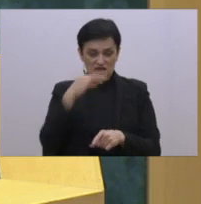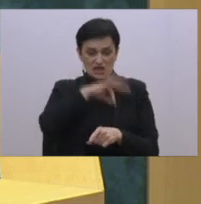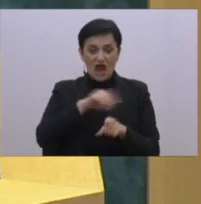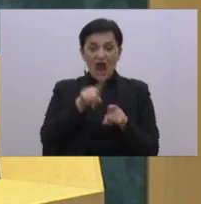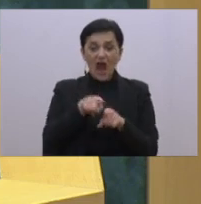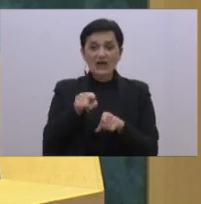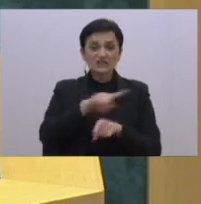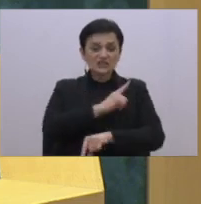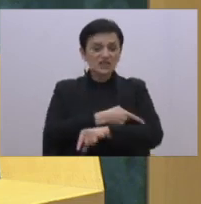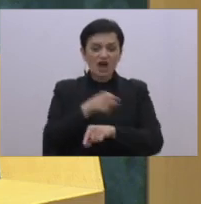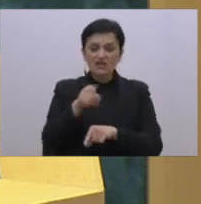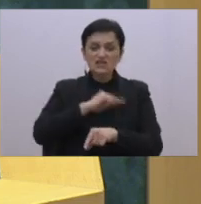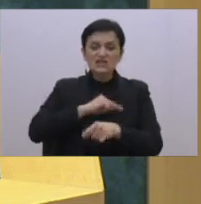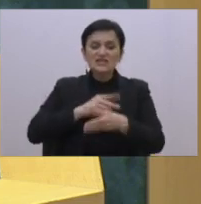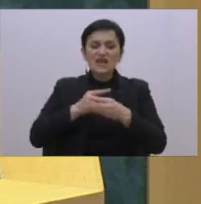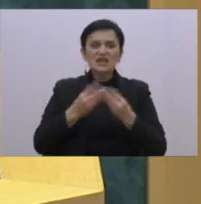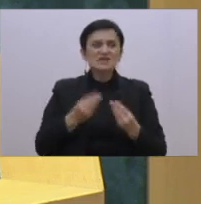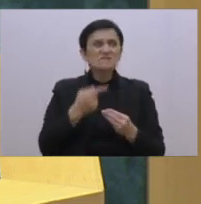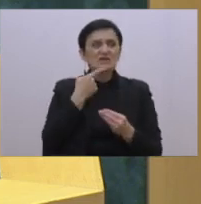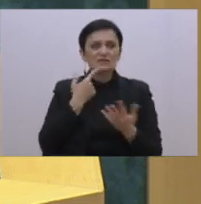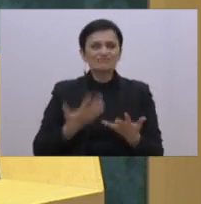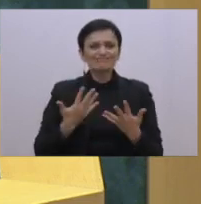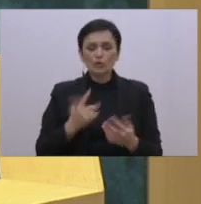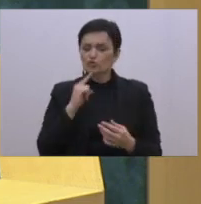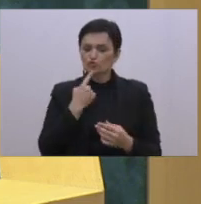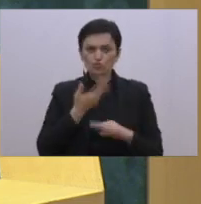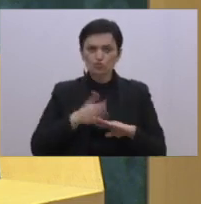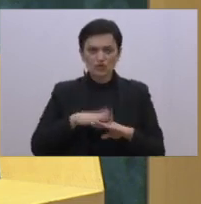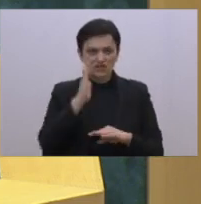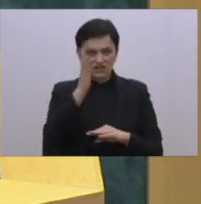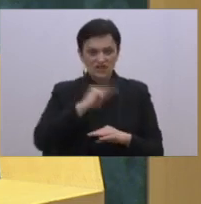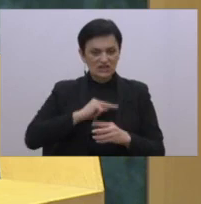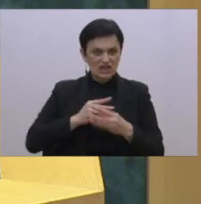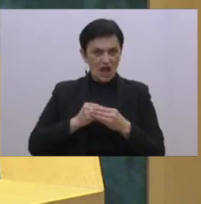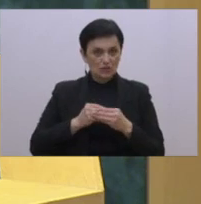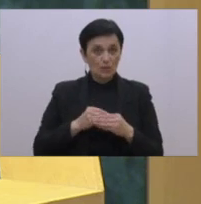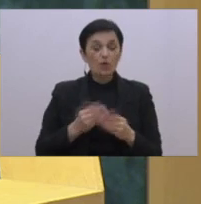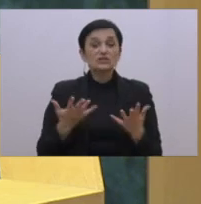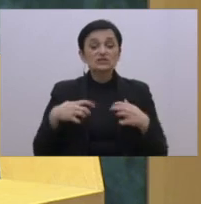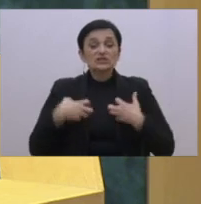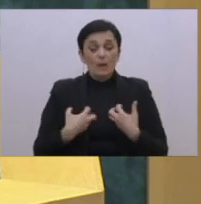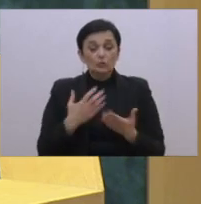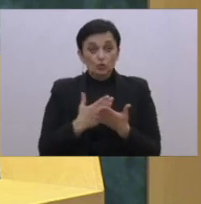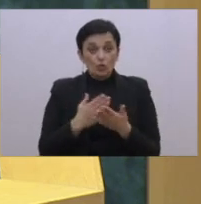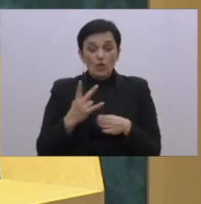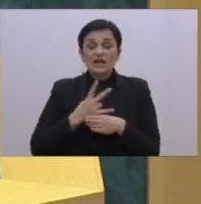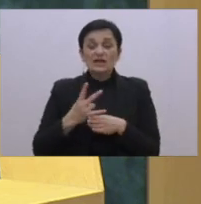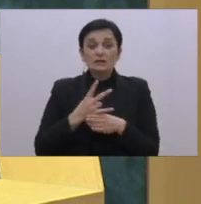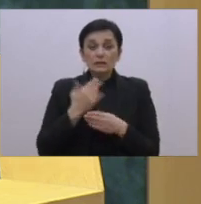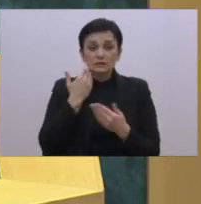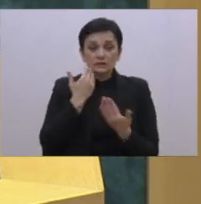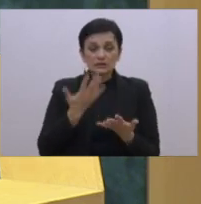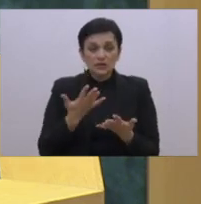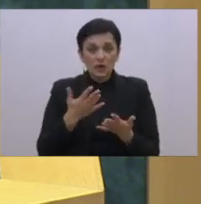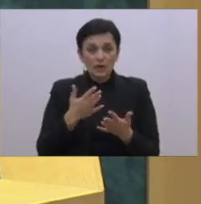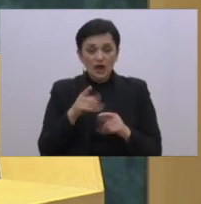ძალებთან თანამშრომლობა რბილად, რომ ვთქვათ, ძალიან რთული იქნება. Რაოდენ სამწუხაროა, რომ რადიკალიზაციის სამარცხვინო